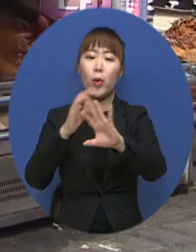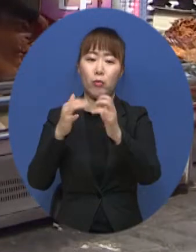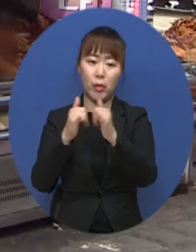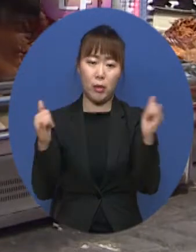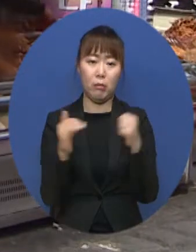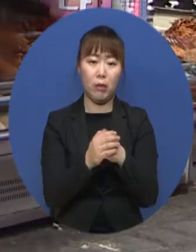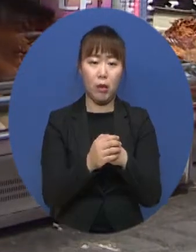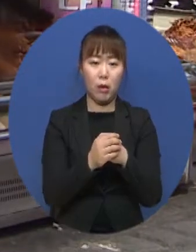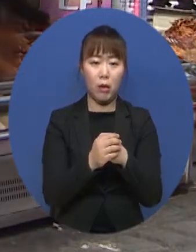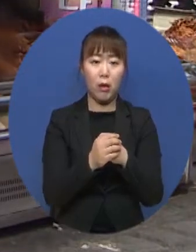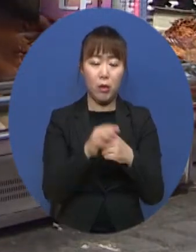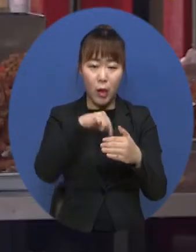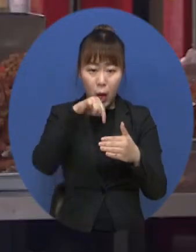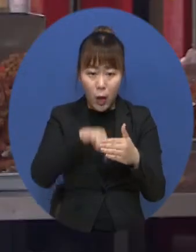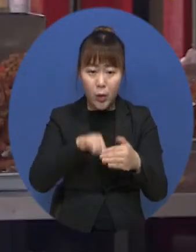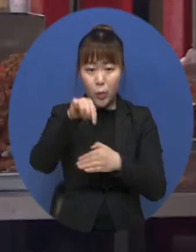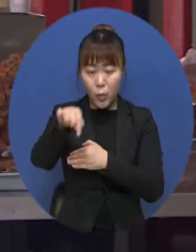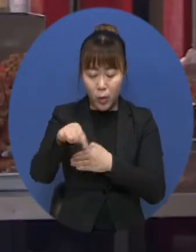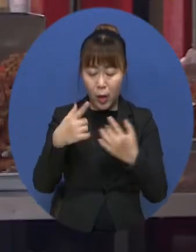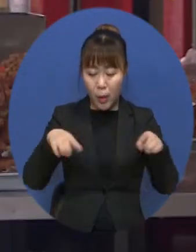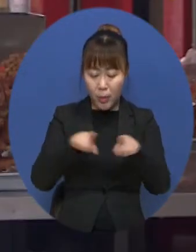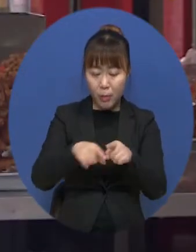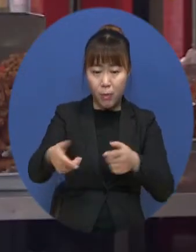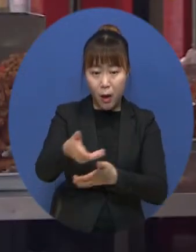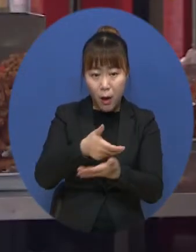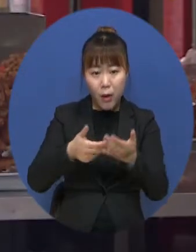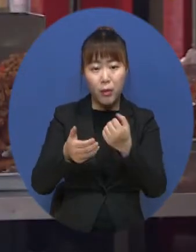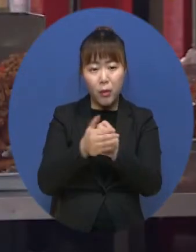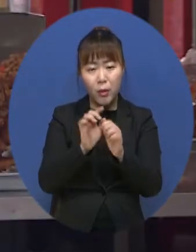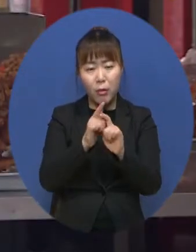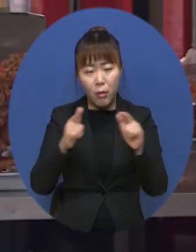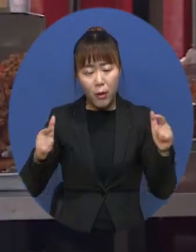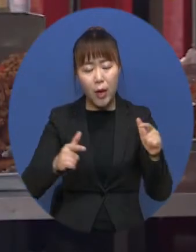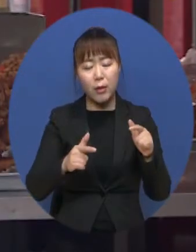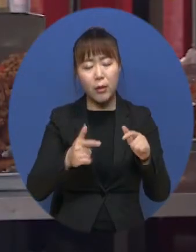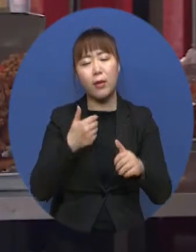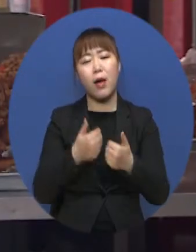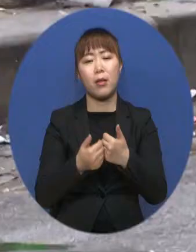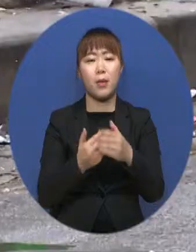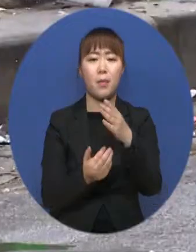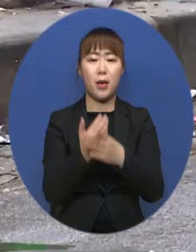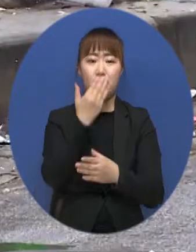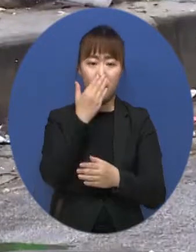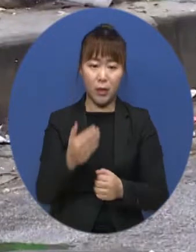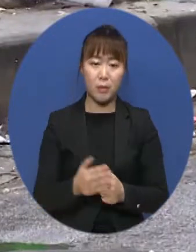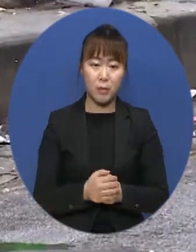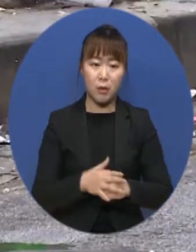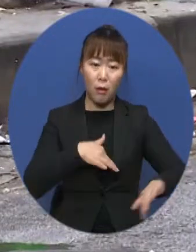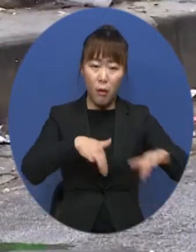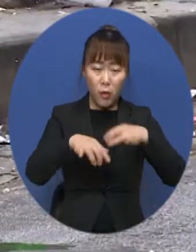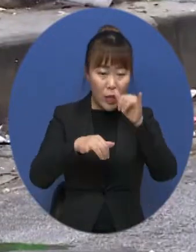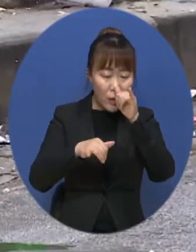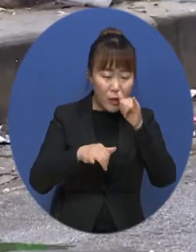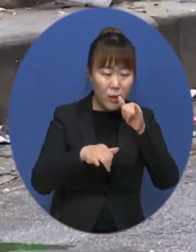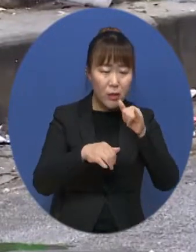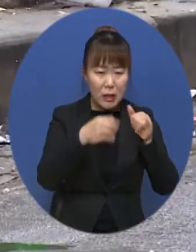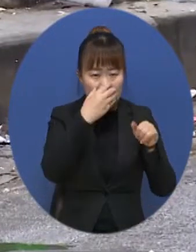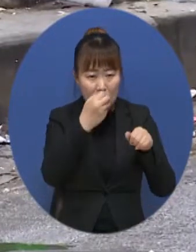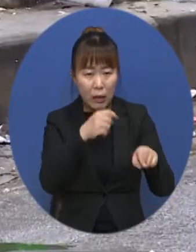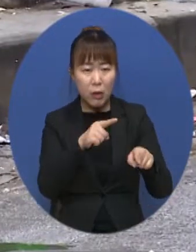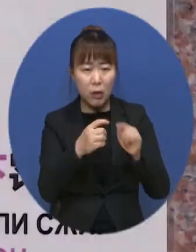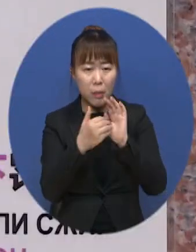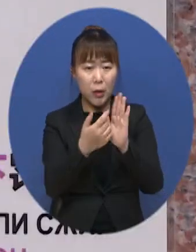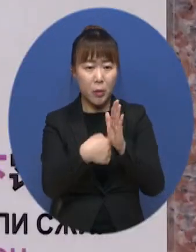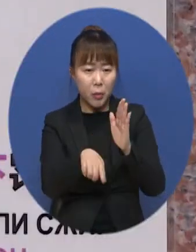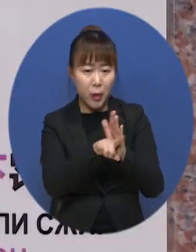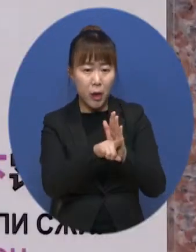내 외국인이 섞여 터전을 꾸리다 보니 이런저런 갈등이 빚어지기도 합니다. 거리에 버려진 쓰레기에 이를